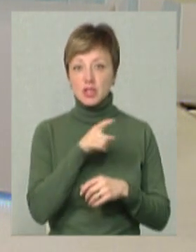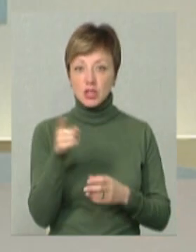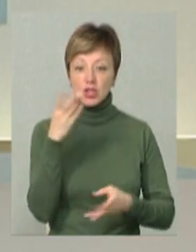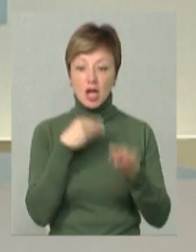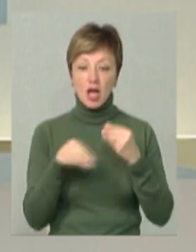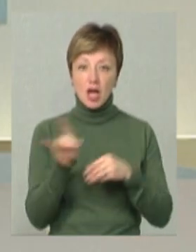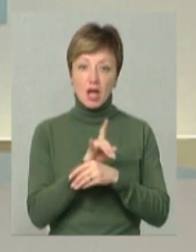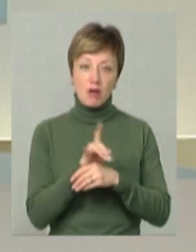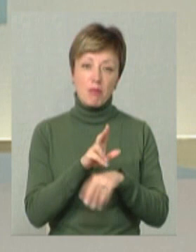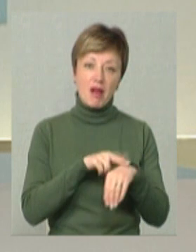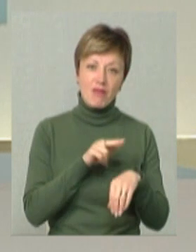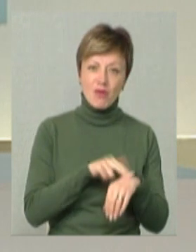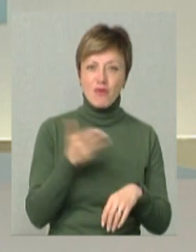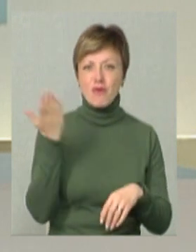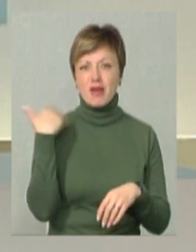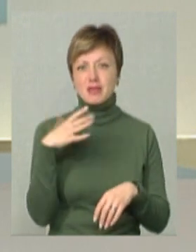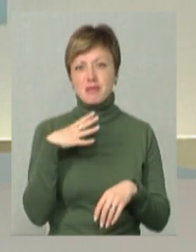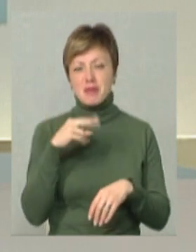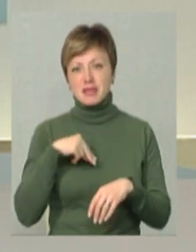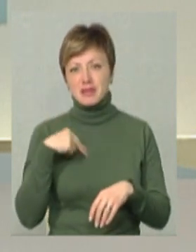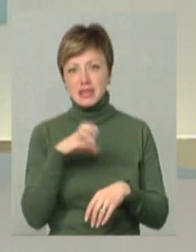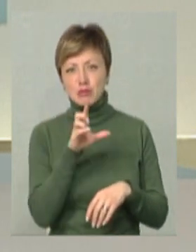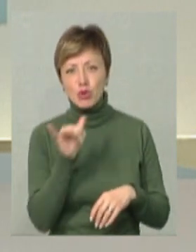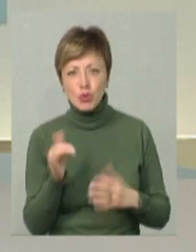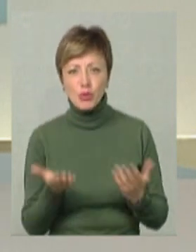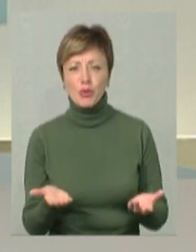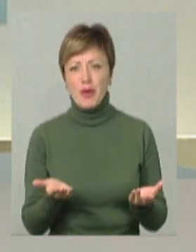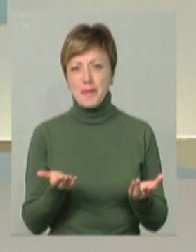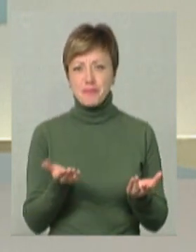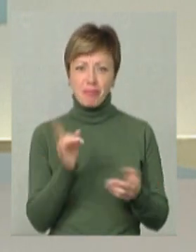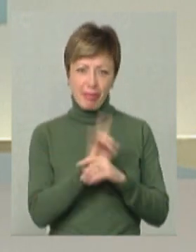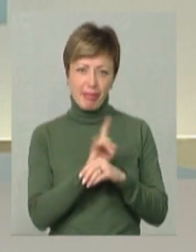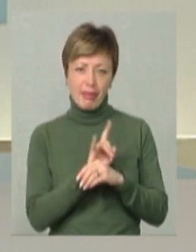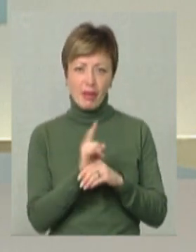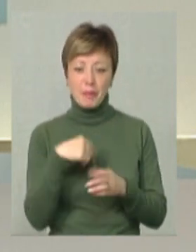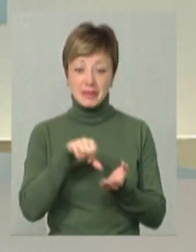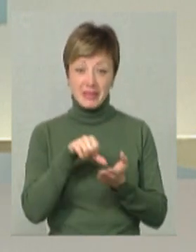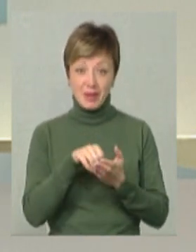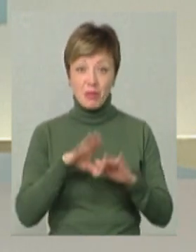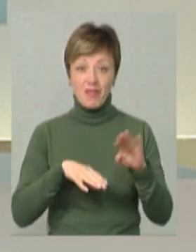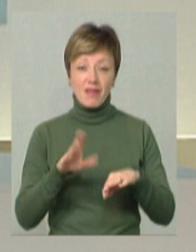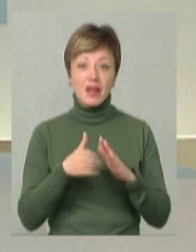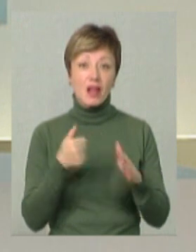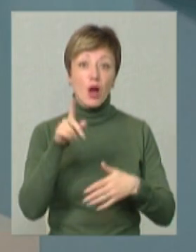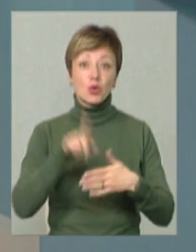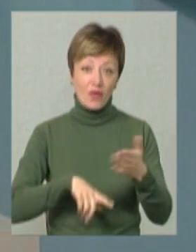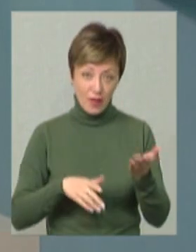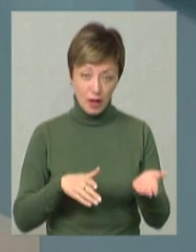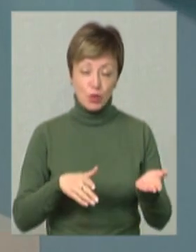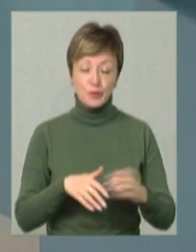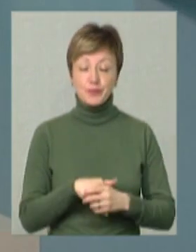шахраї представлялися і правоохоронцями, і працівниками Служби безпеки України, тобто представниками тих професій, які викликають